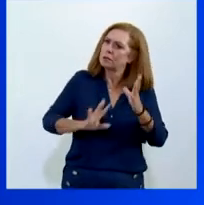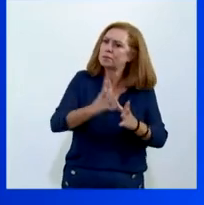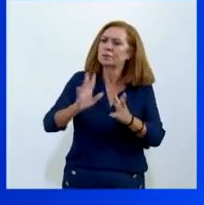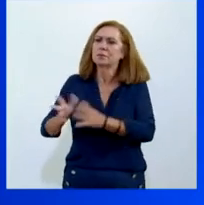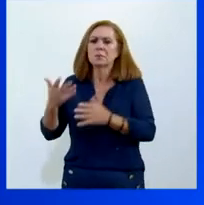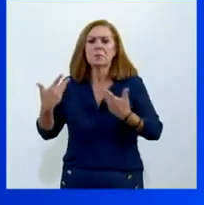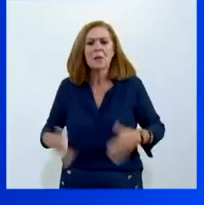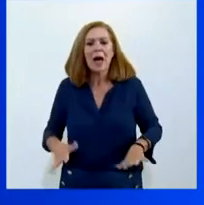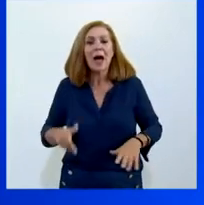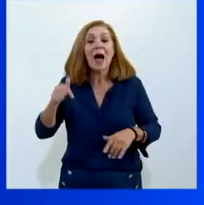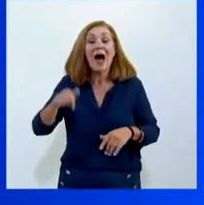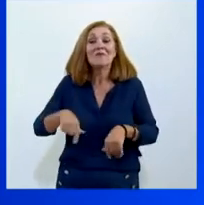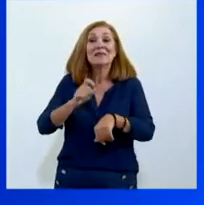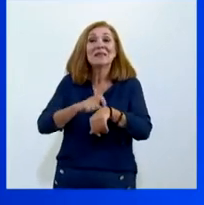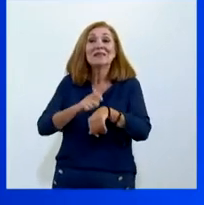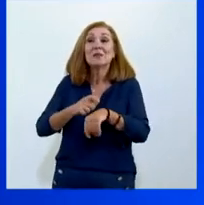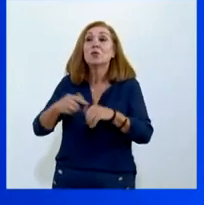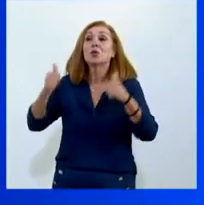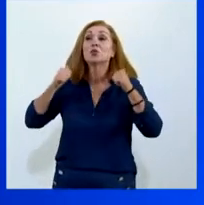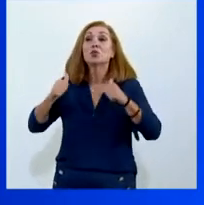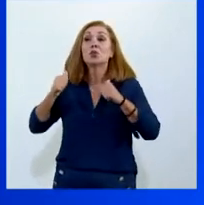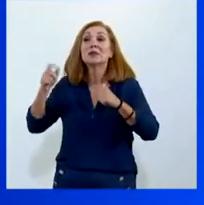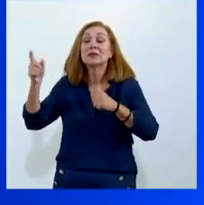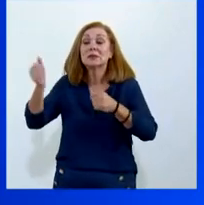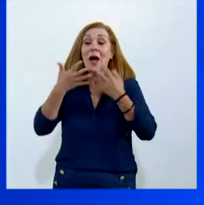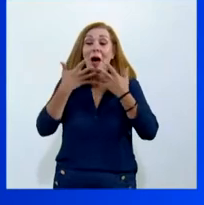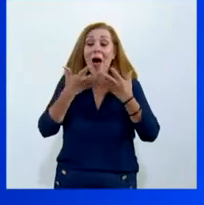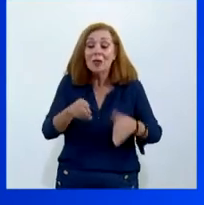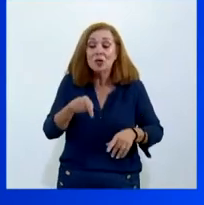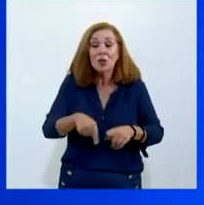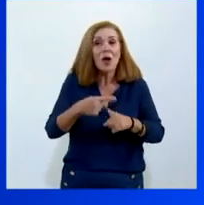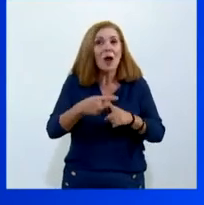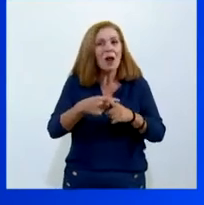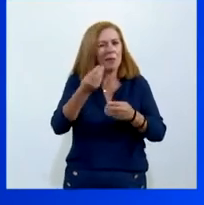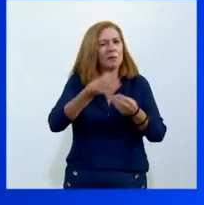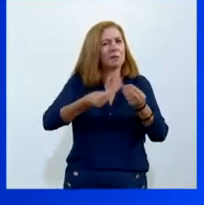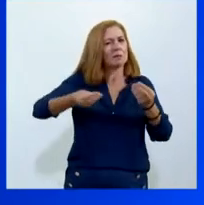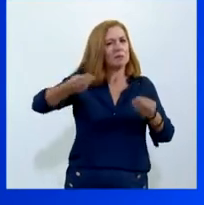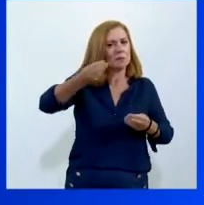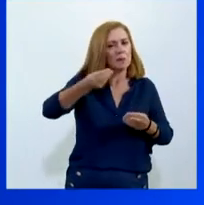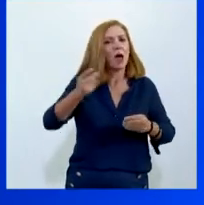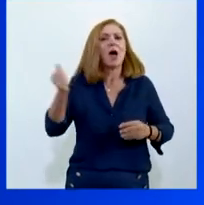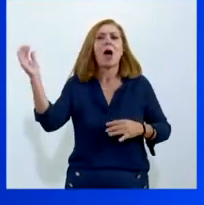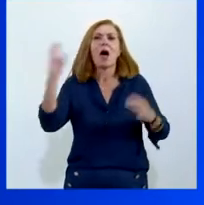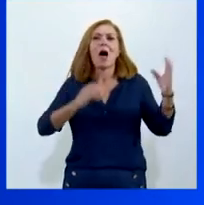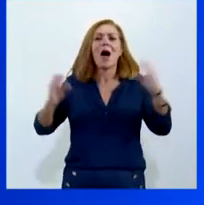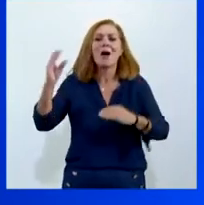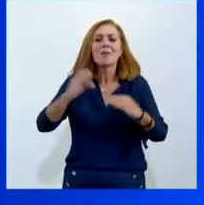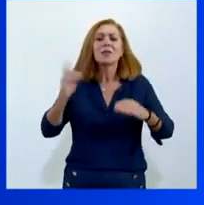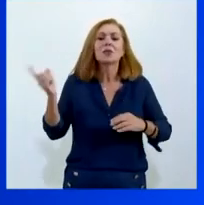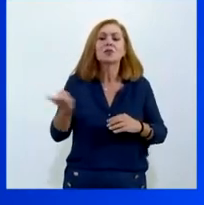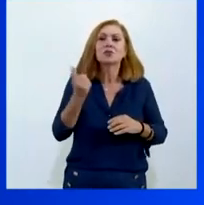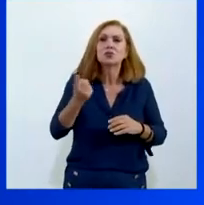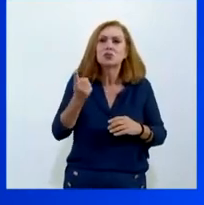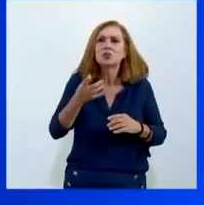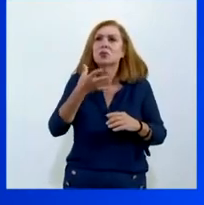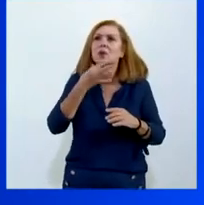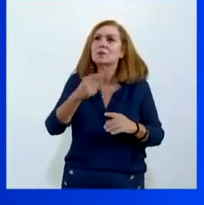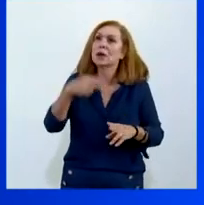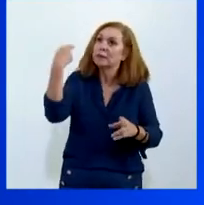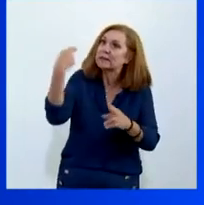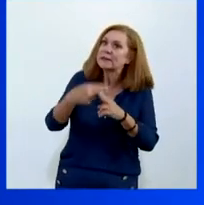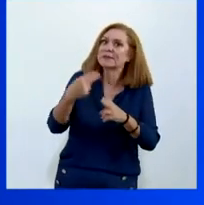που καταναλώνεται στην Ελλάδα αυξάνεται σταδιακά. Οι επενδύσεις οι οποίες γίνονται είναι κατά κανόνα επενδύσεις υψηλής προστιθέμενης